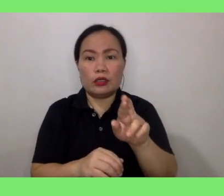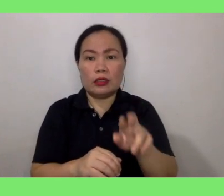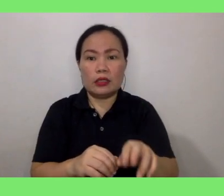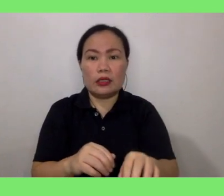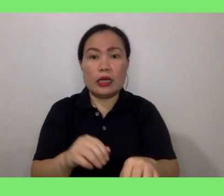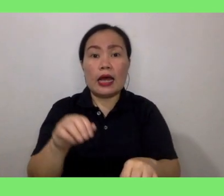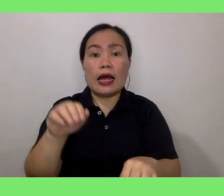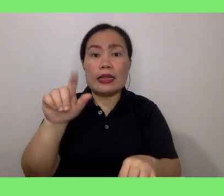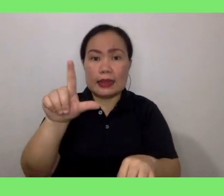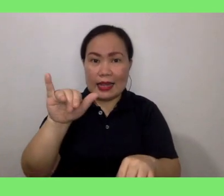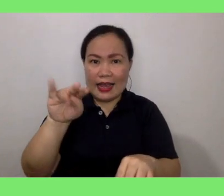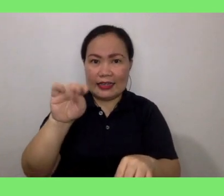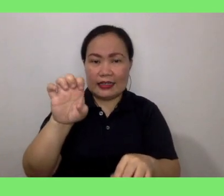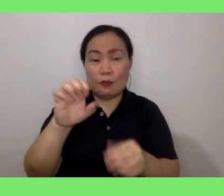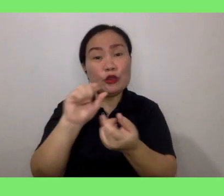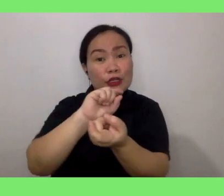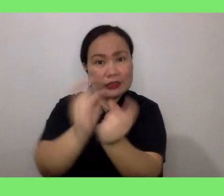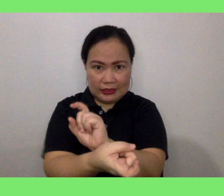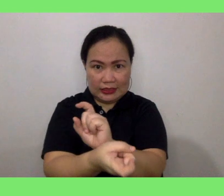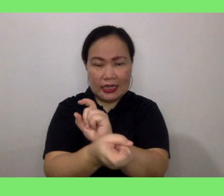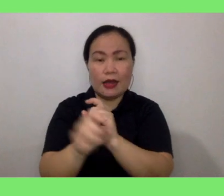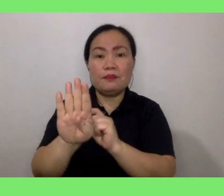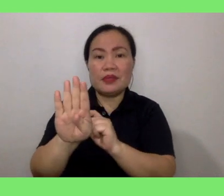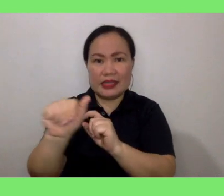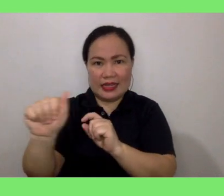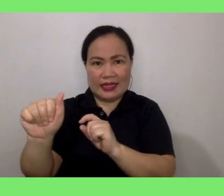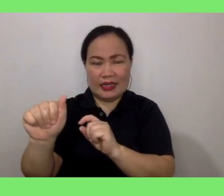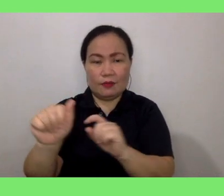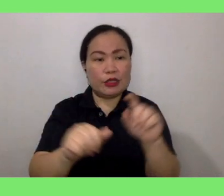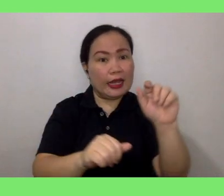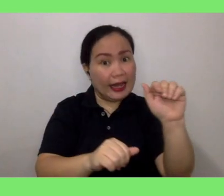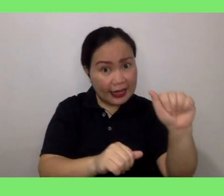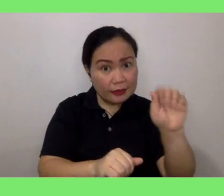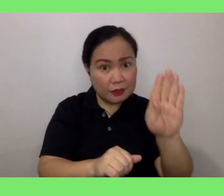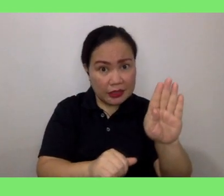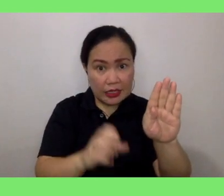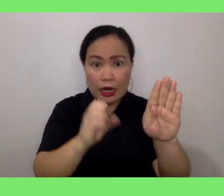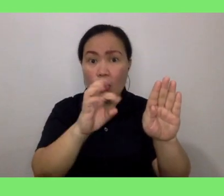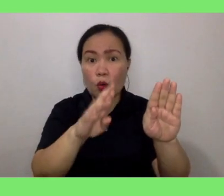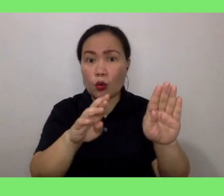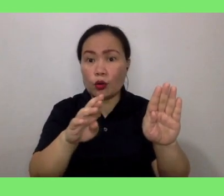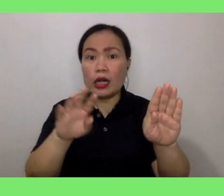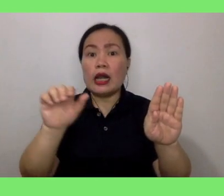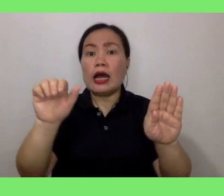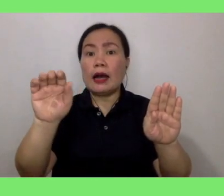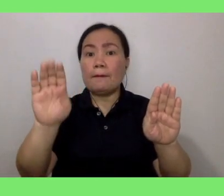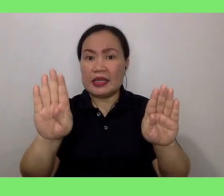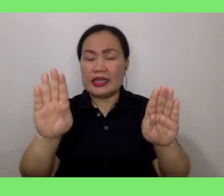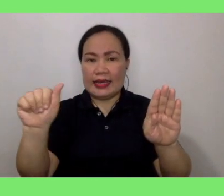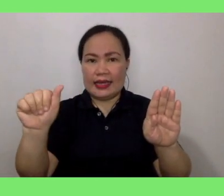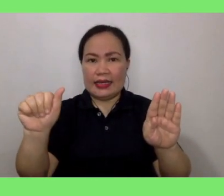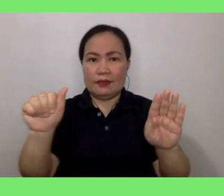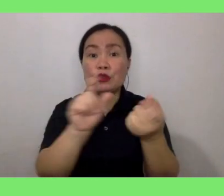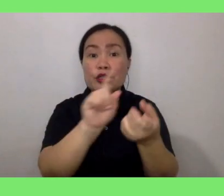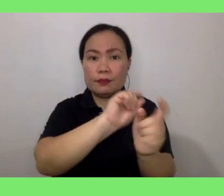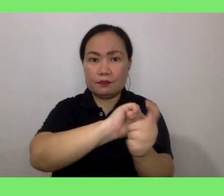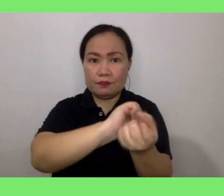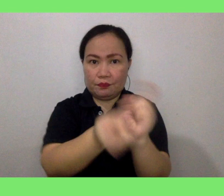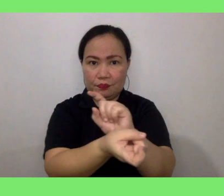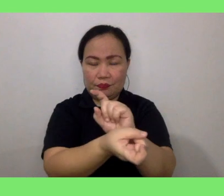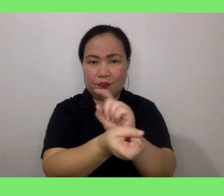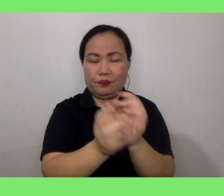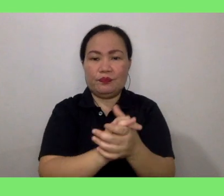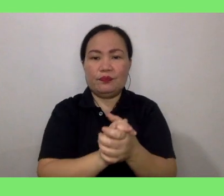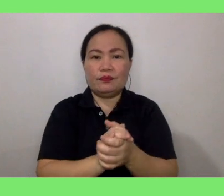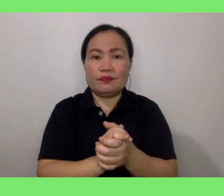or line BA. So, pwede na pareho lang po yun. Pag sinabi nating line AB at line BA, isa lang